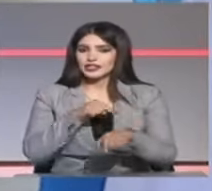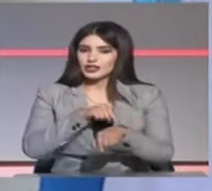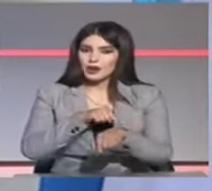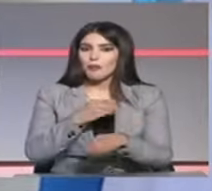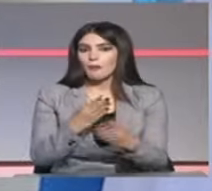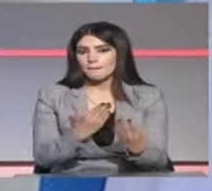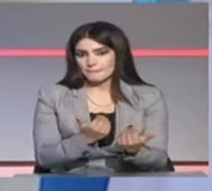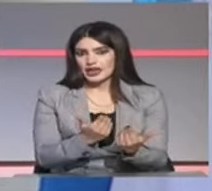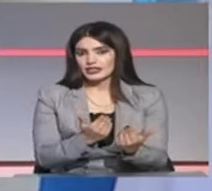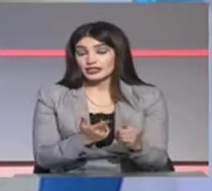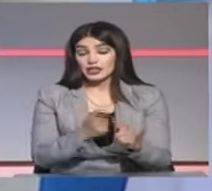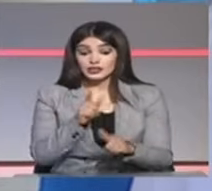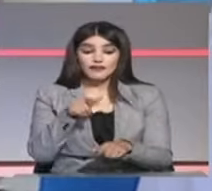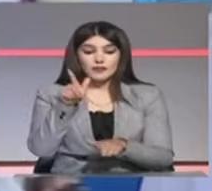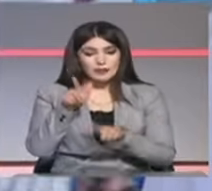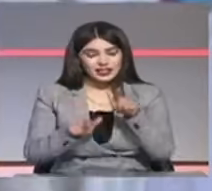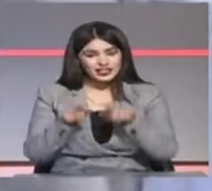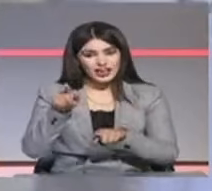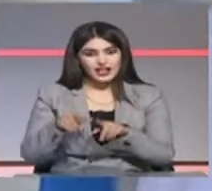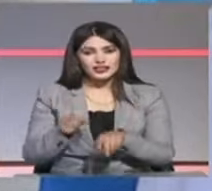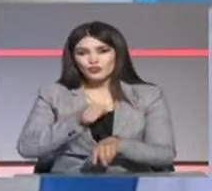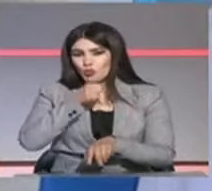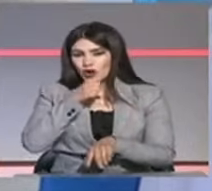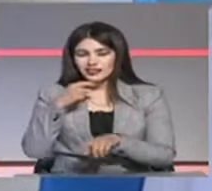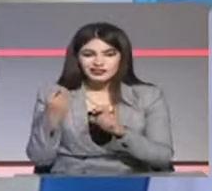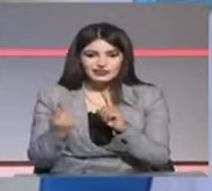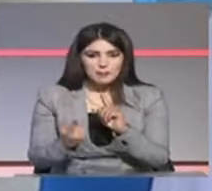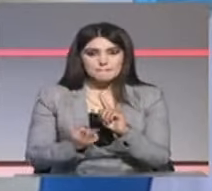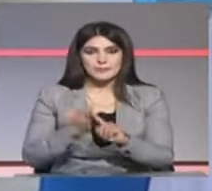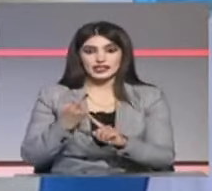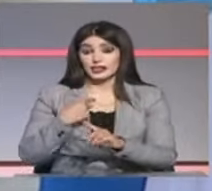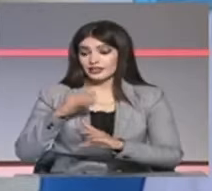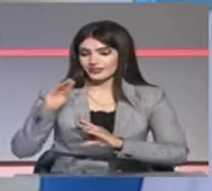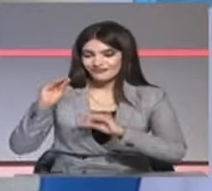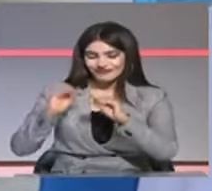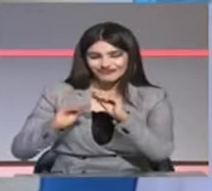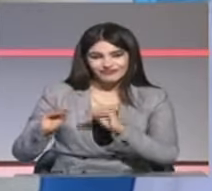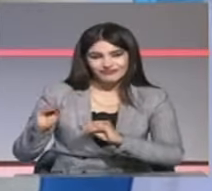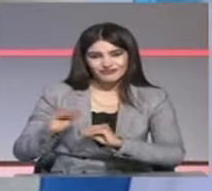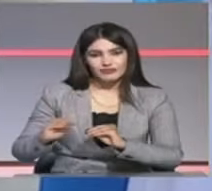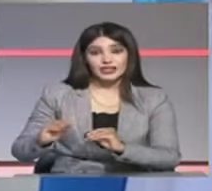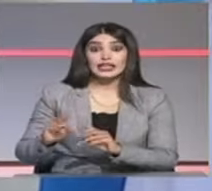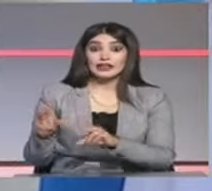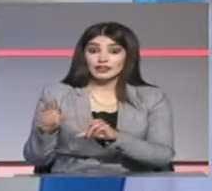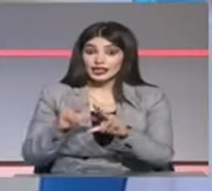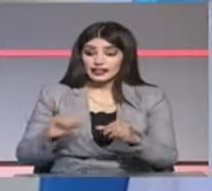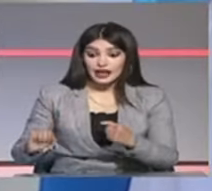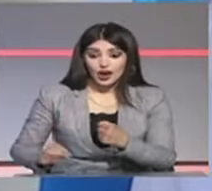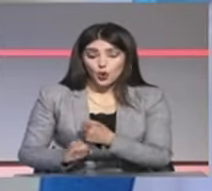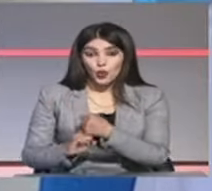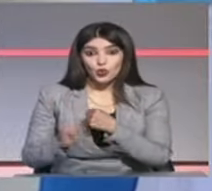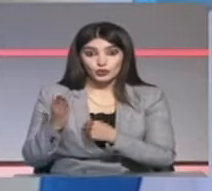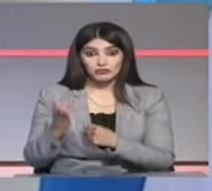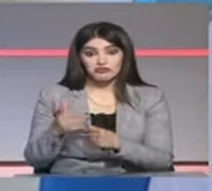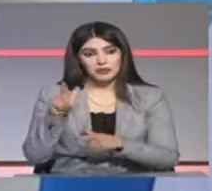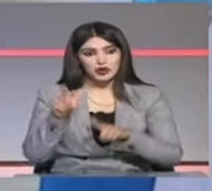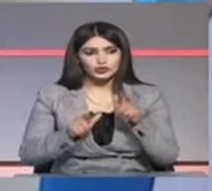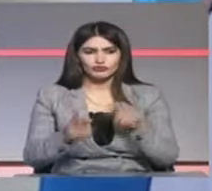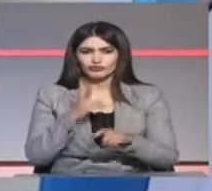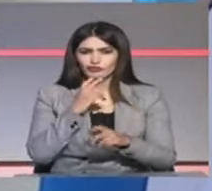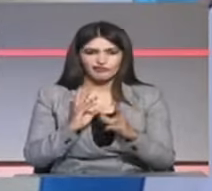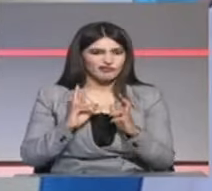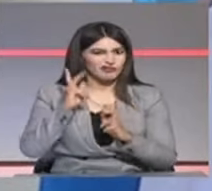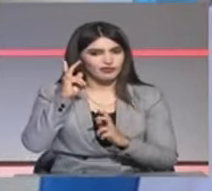في حالات خاصه جدا اللي زمن ان تعاملوا معهم مين مش مش وسبعين